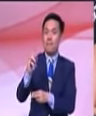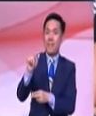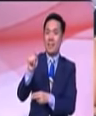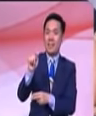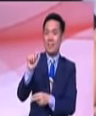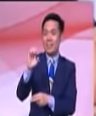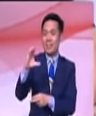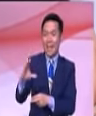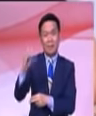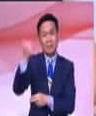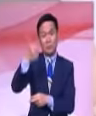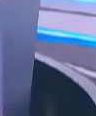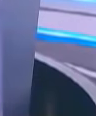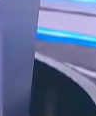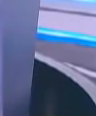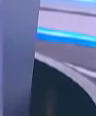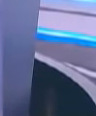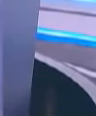12 April lalu.